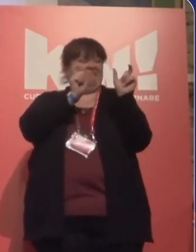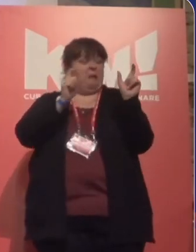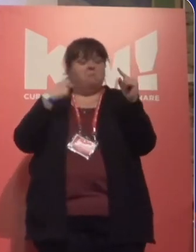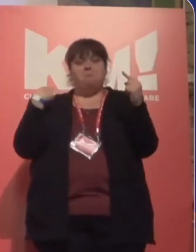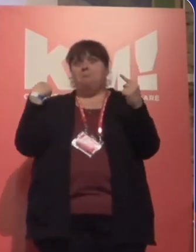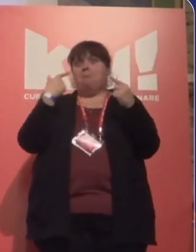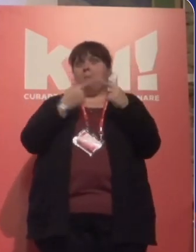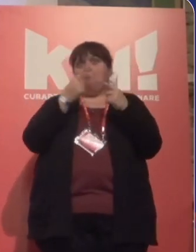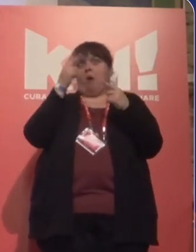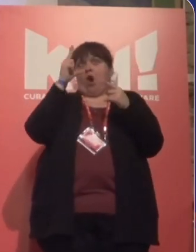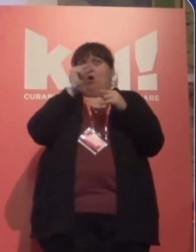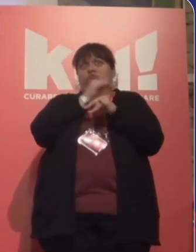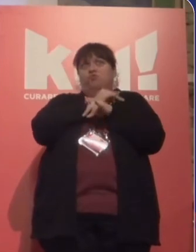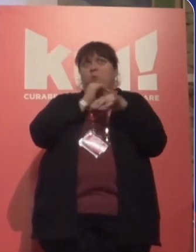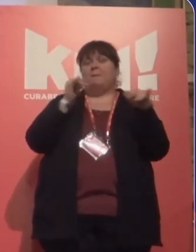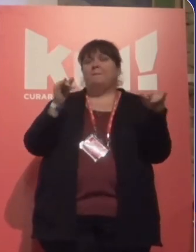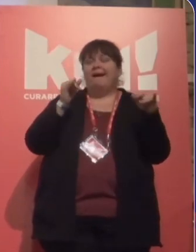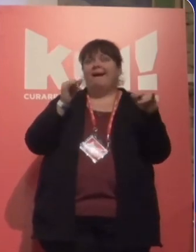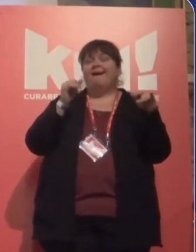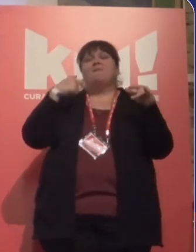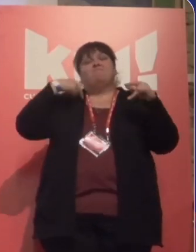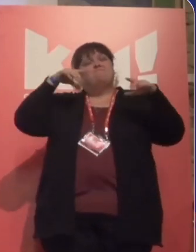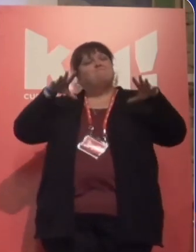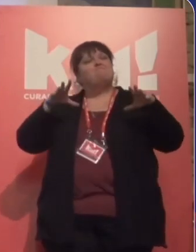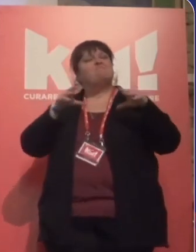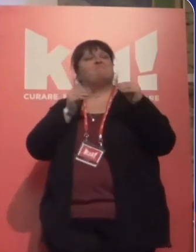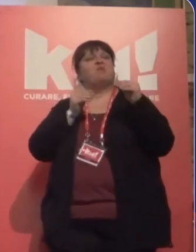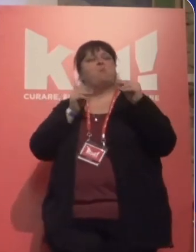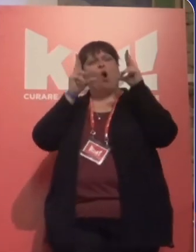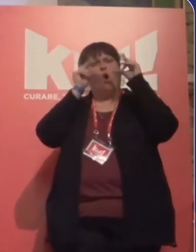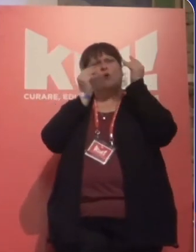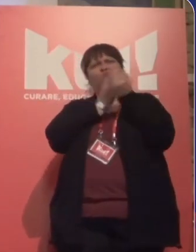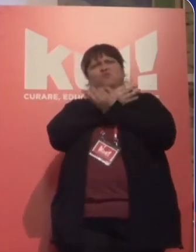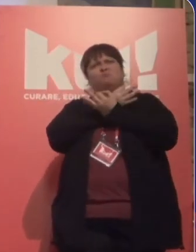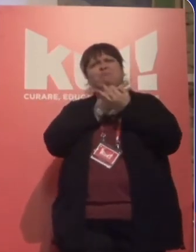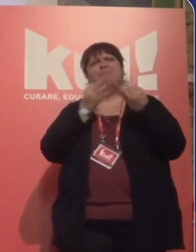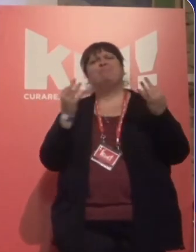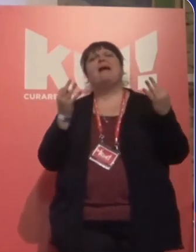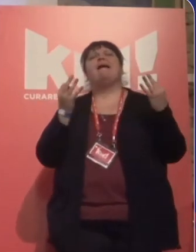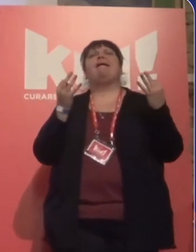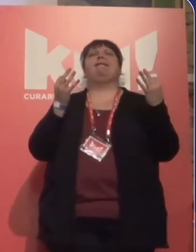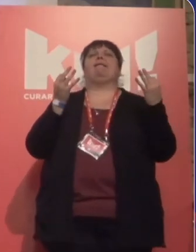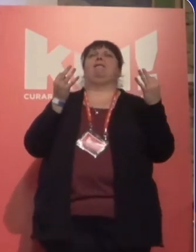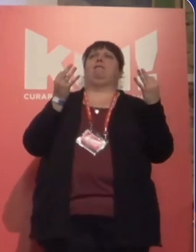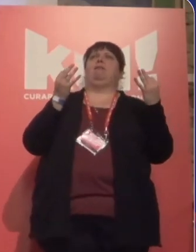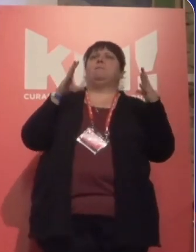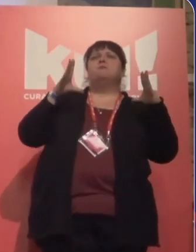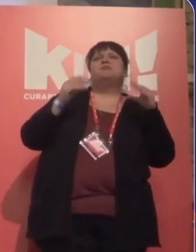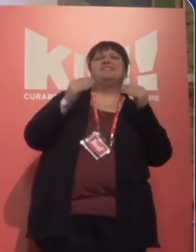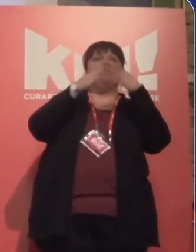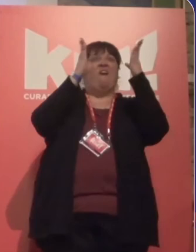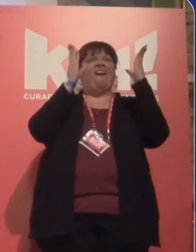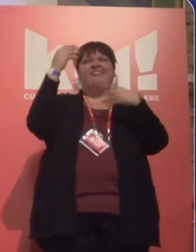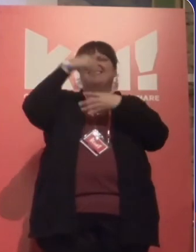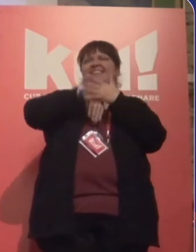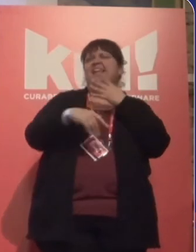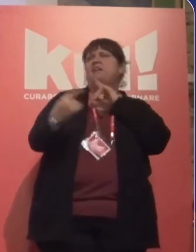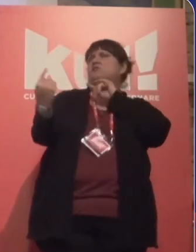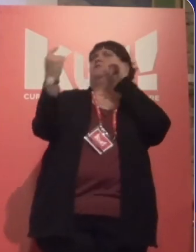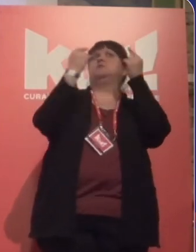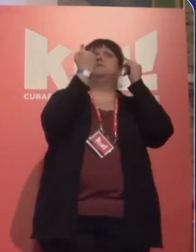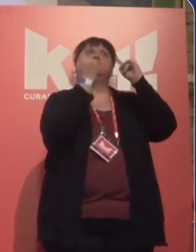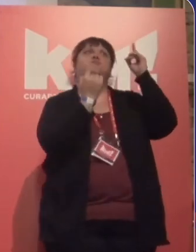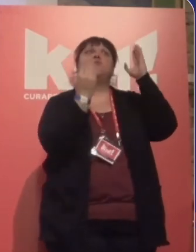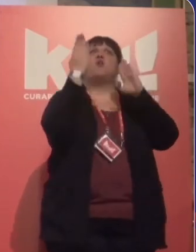familiarizzare a portare nelle nostre case la discussione sull'andamento della curva pandemica